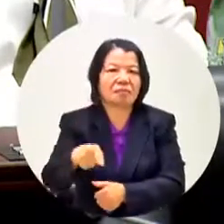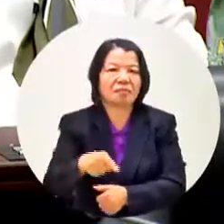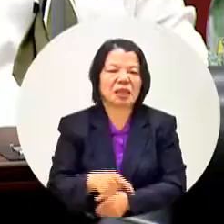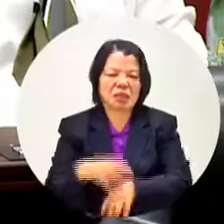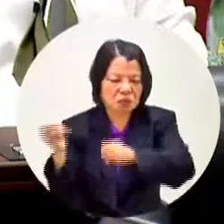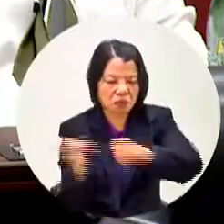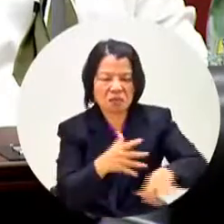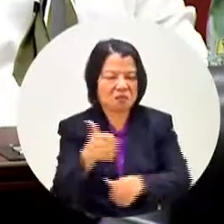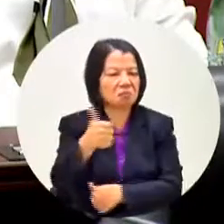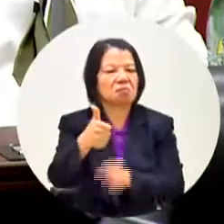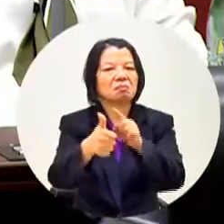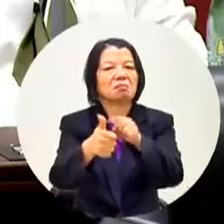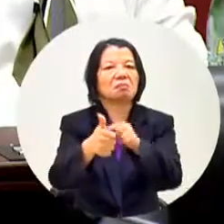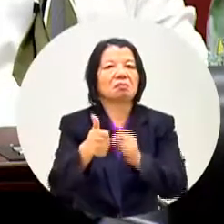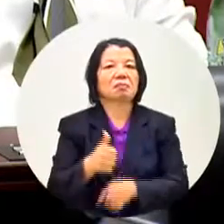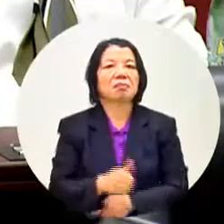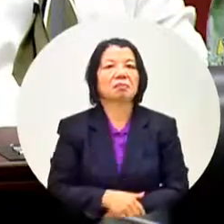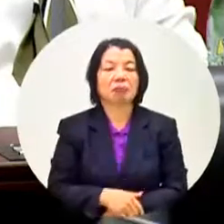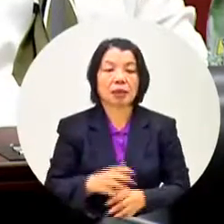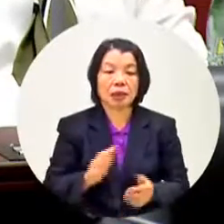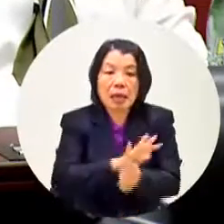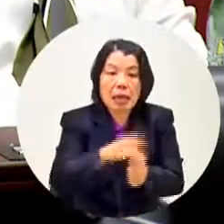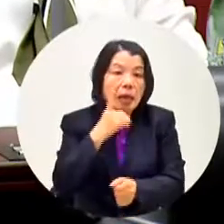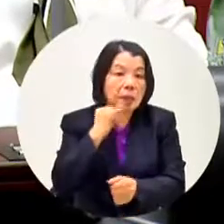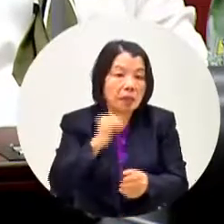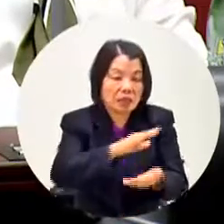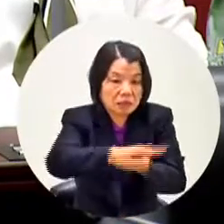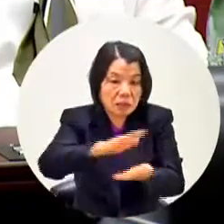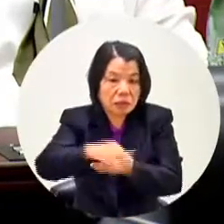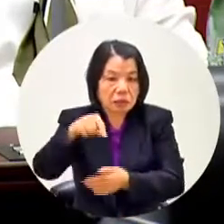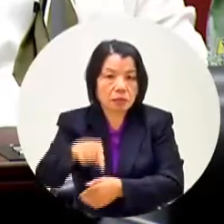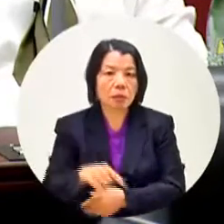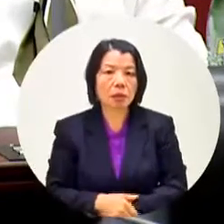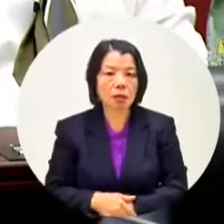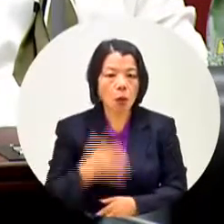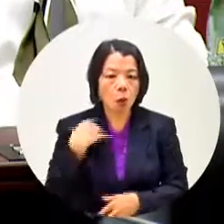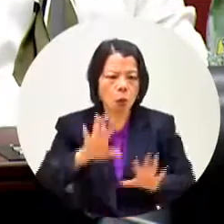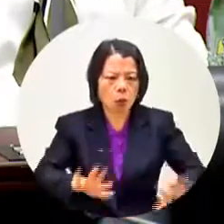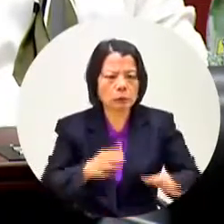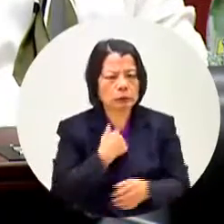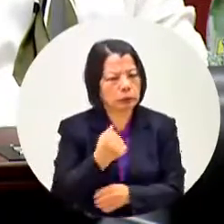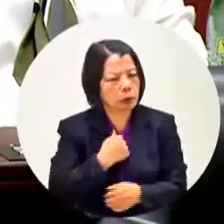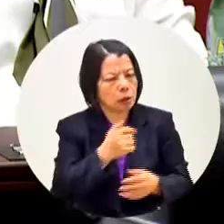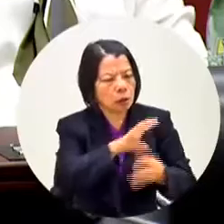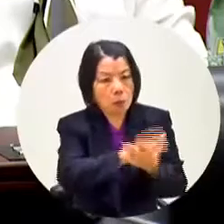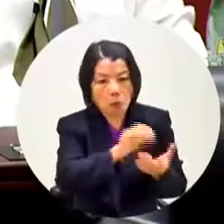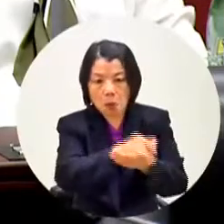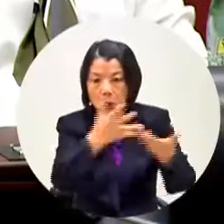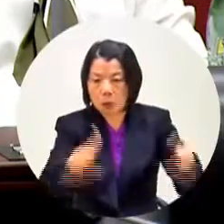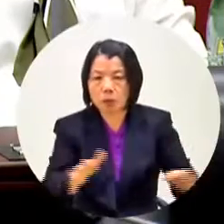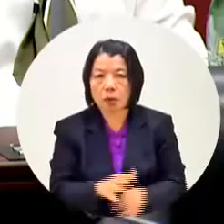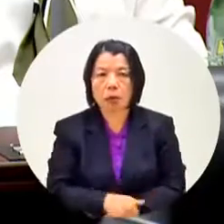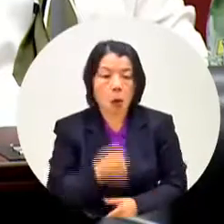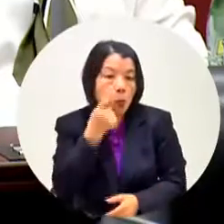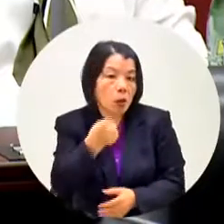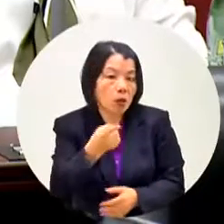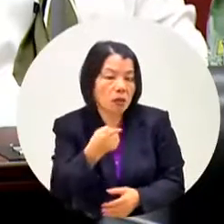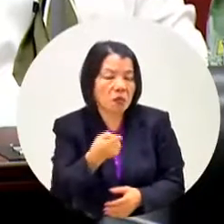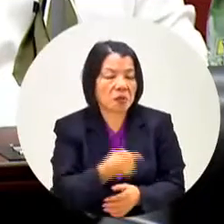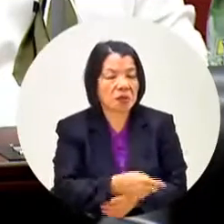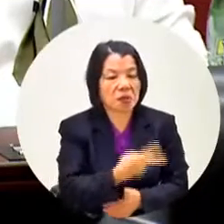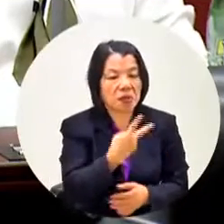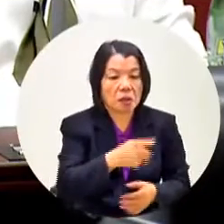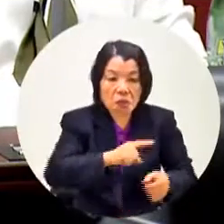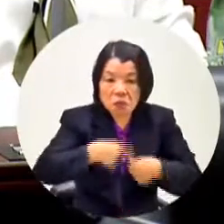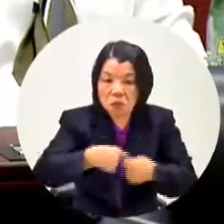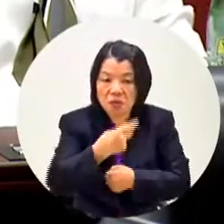很多人看到狗小的时候很可爱，然后就愿意给子女养，结果等这只狗大了，他们嫌它老嫌它丑嫌它不